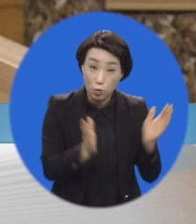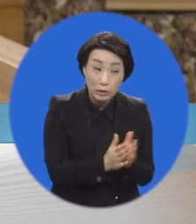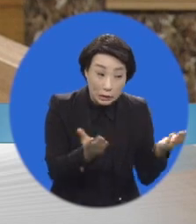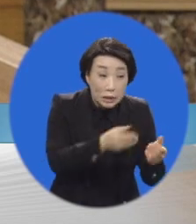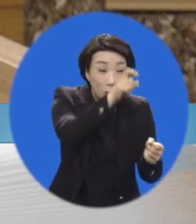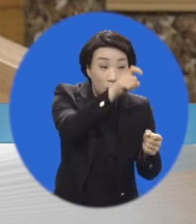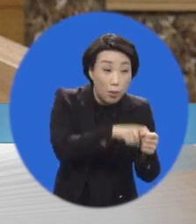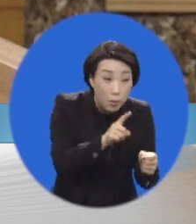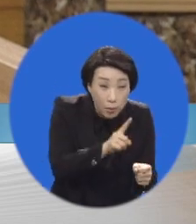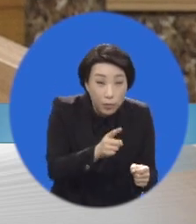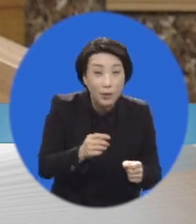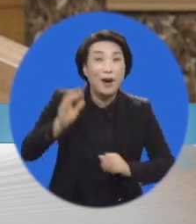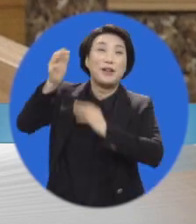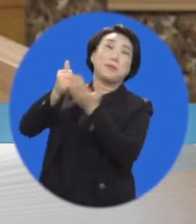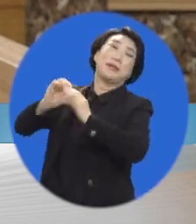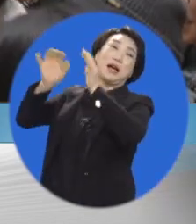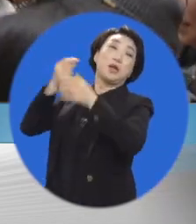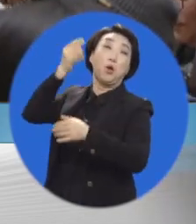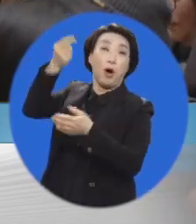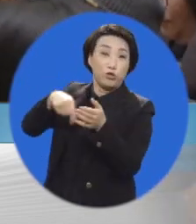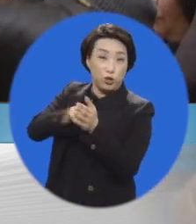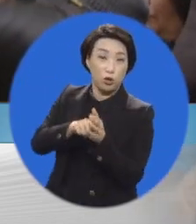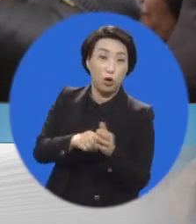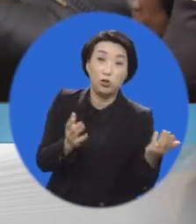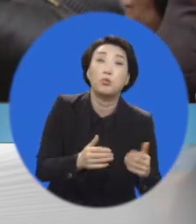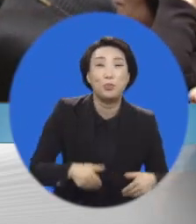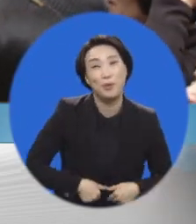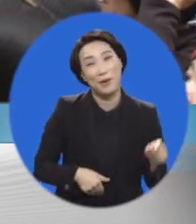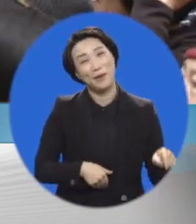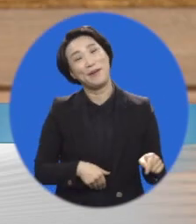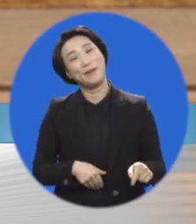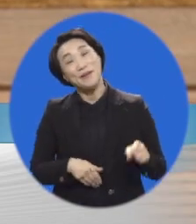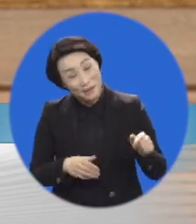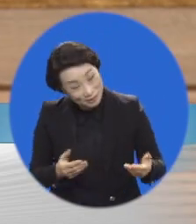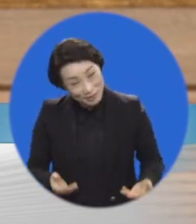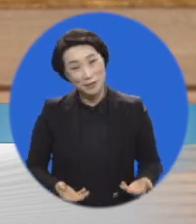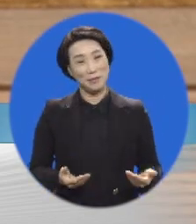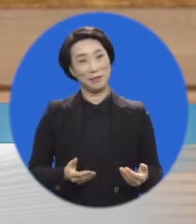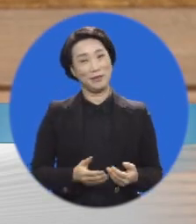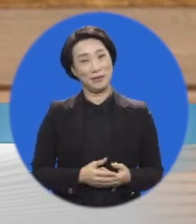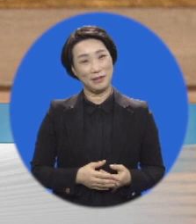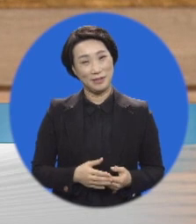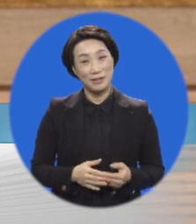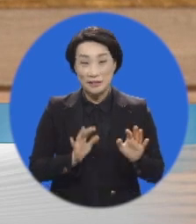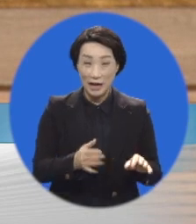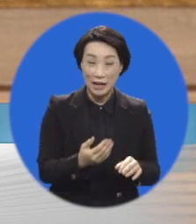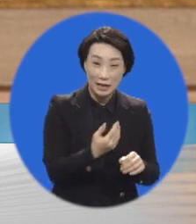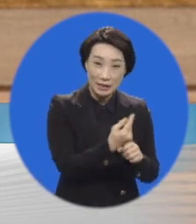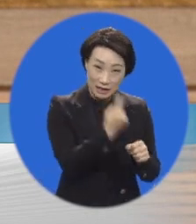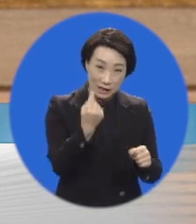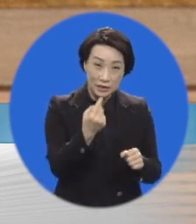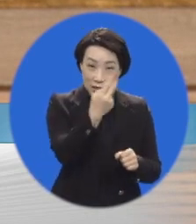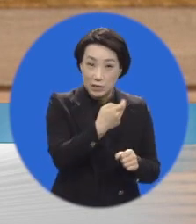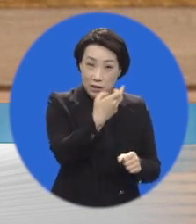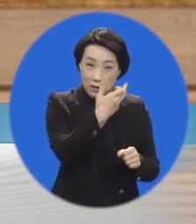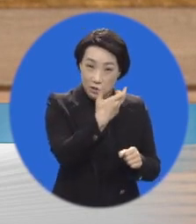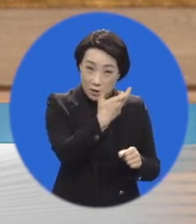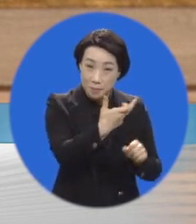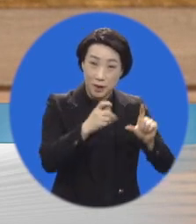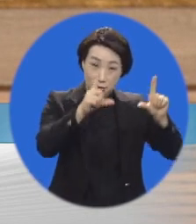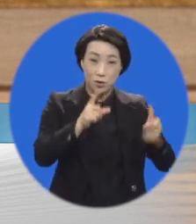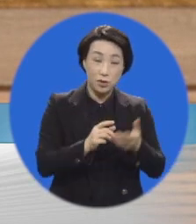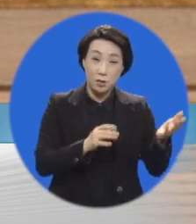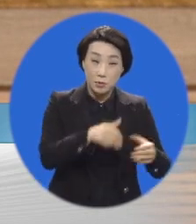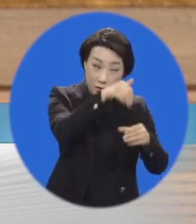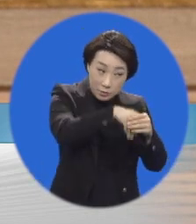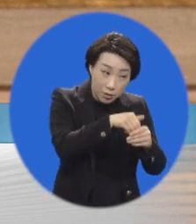다 그 나라의 영광을 위하여 하라 그 말이오. 지나간 2018년도에는 우리가 심은